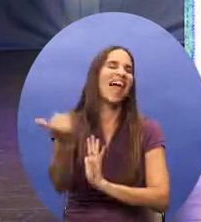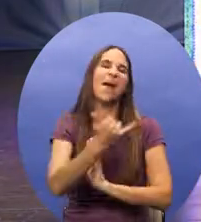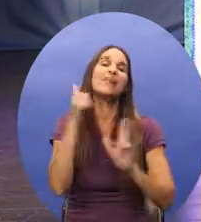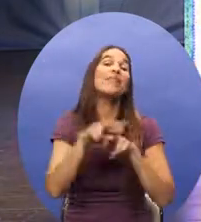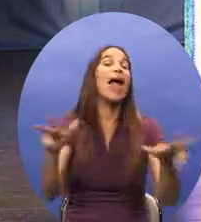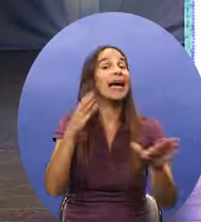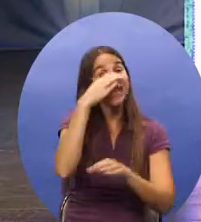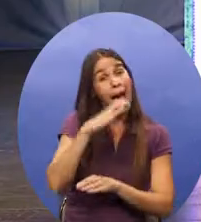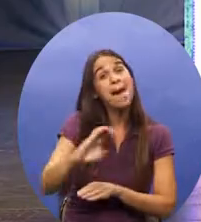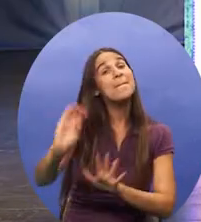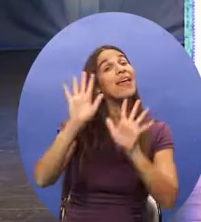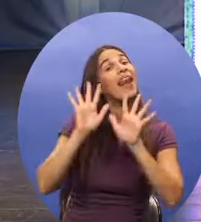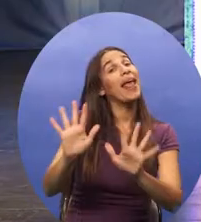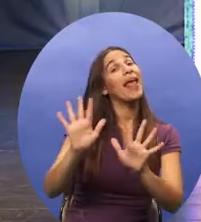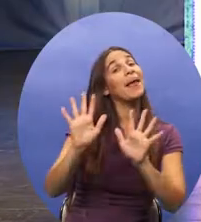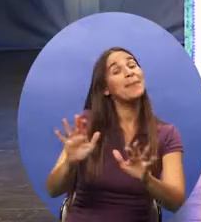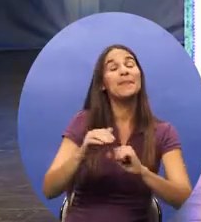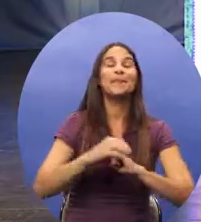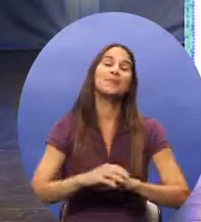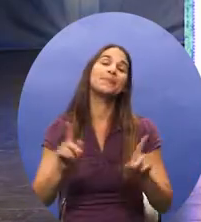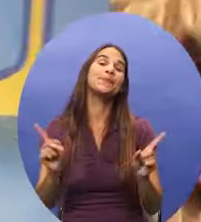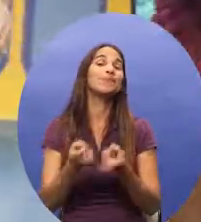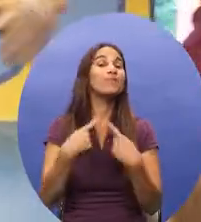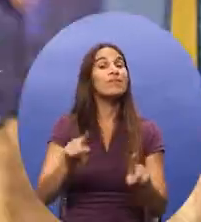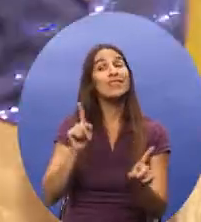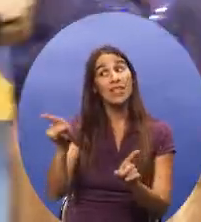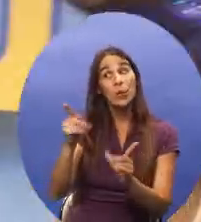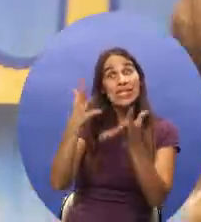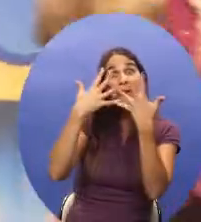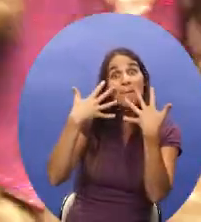בארץ הפילים. הוא מספר לי ש...